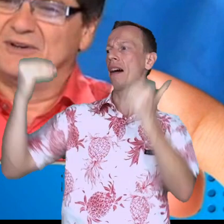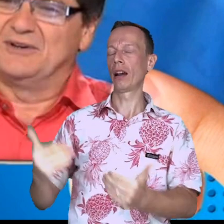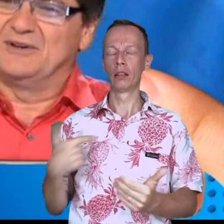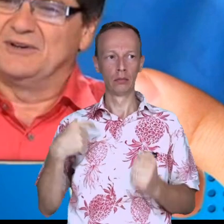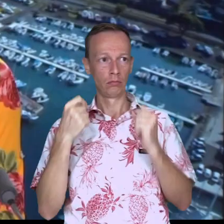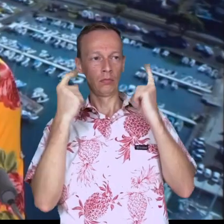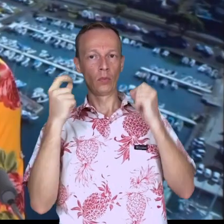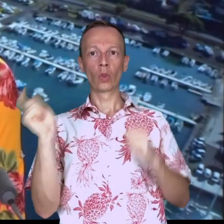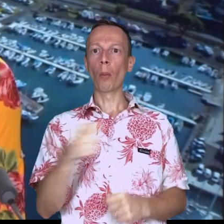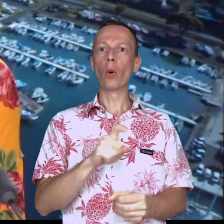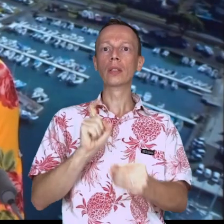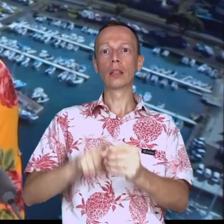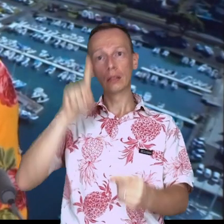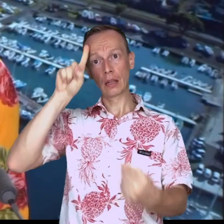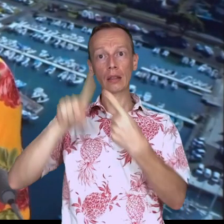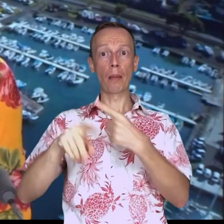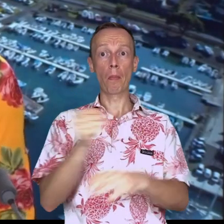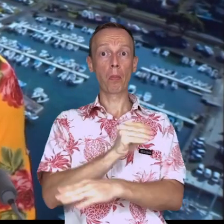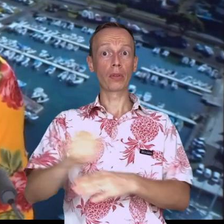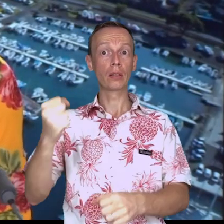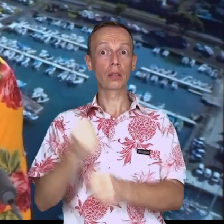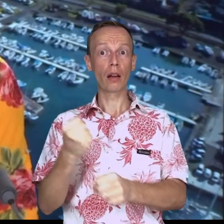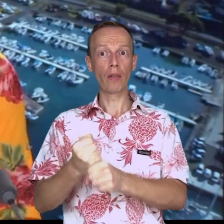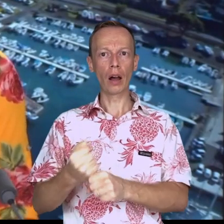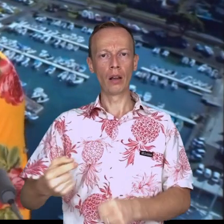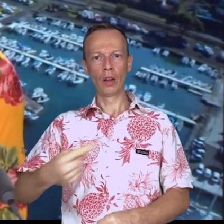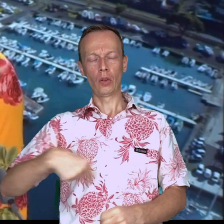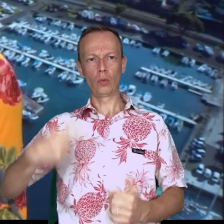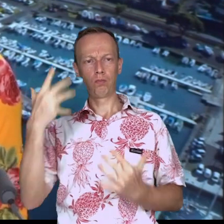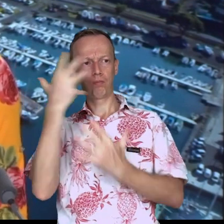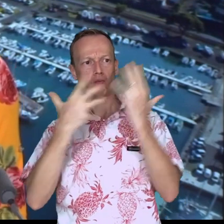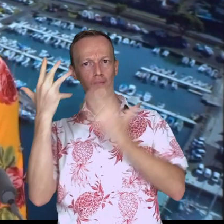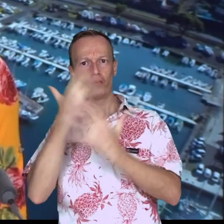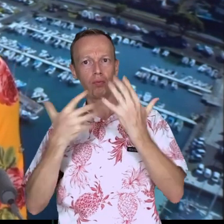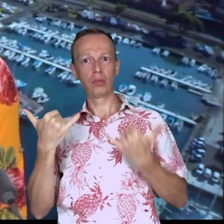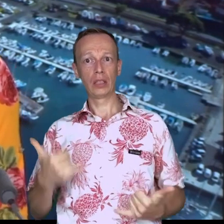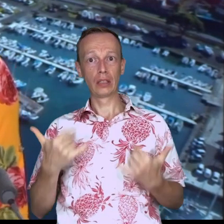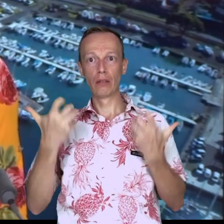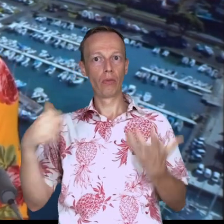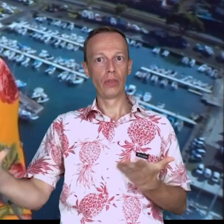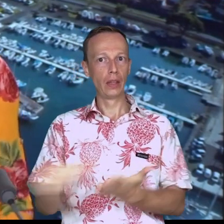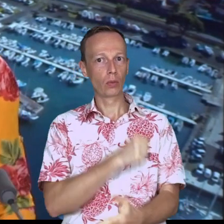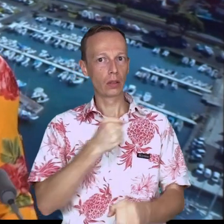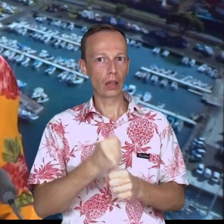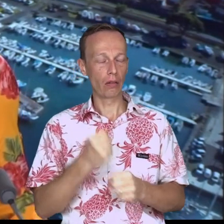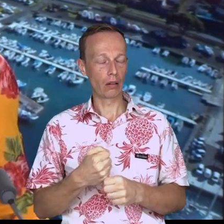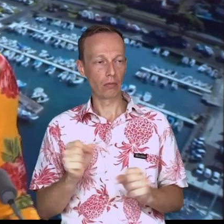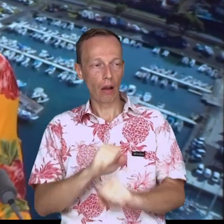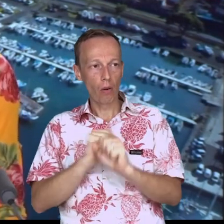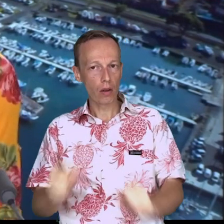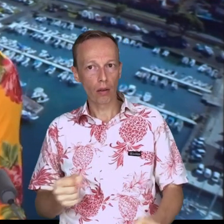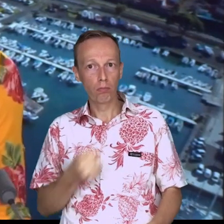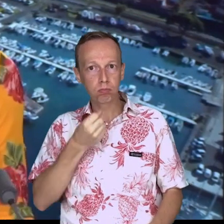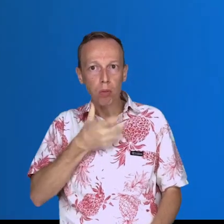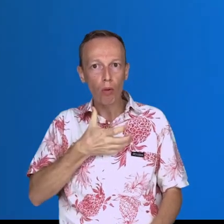merveilleux. Voilà un dossier à suivre et c'est la fin de ce flash. Si vous êtes à table, bon appétit, à tout de suite pour votre journal L'Enréo Tahiti.